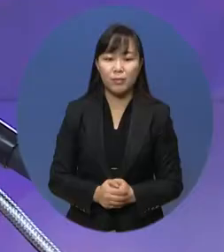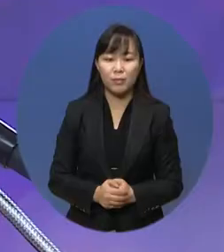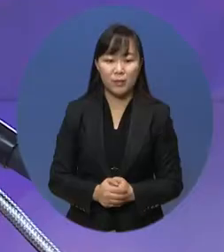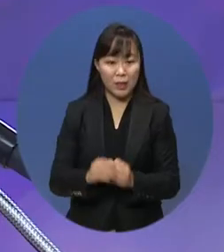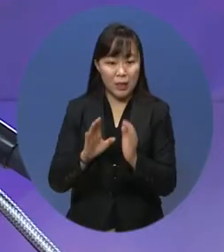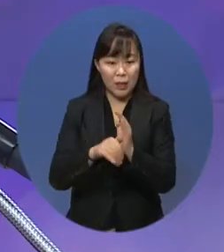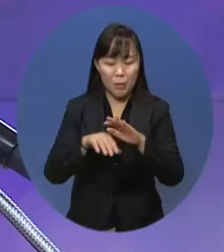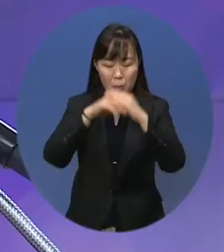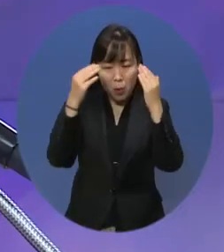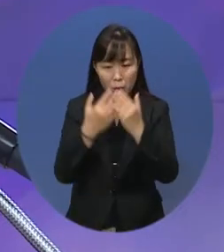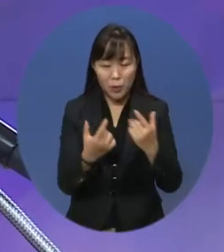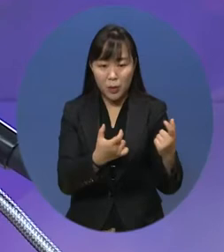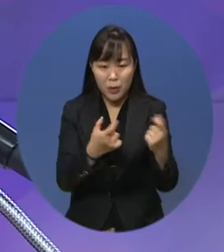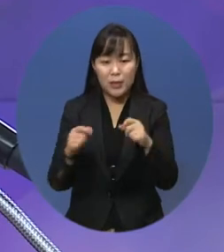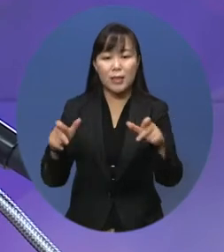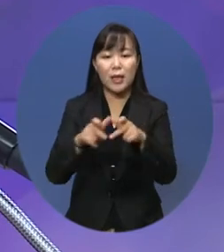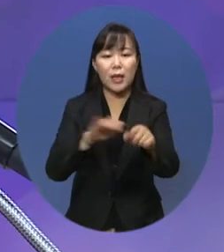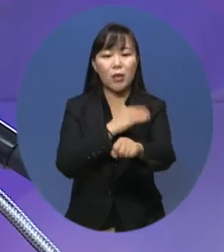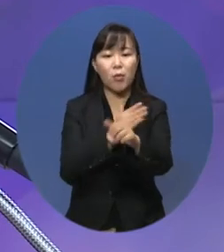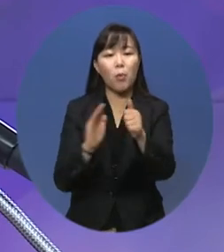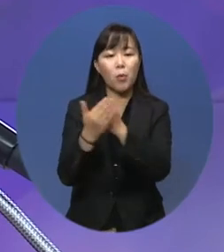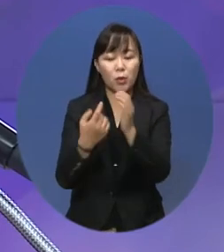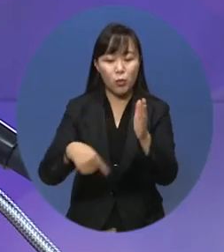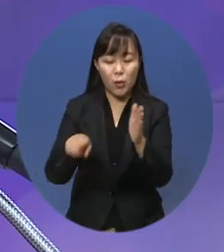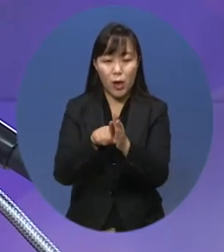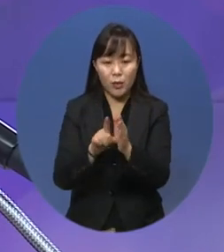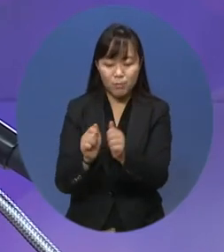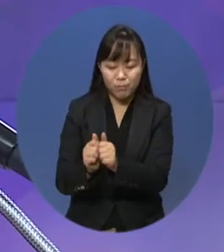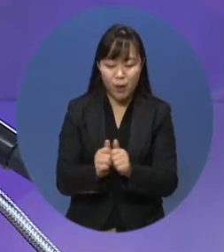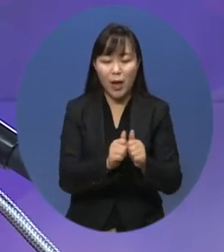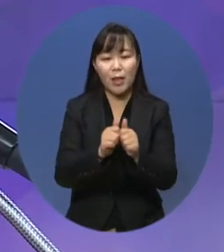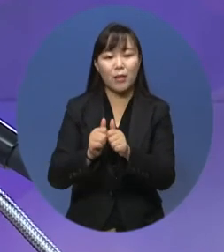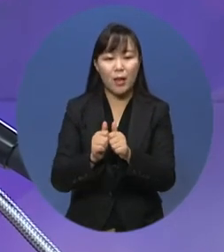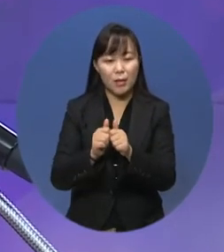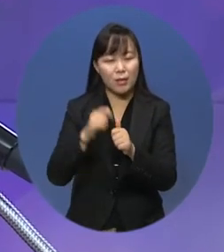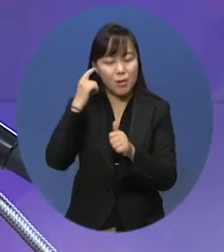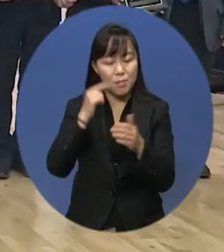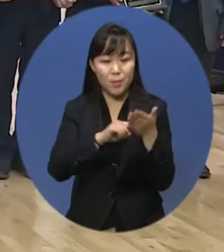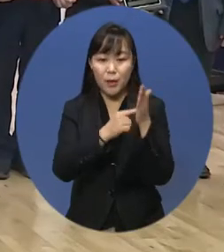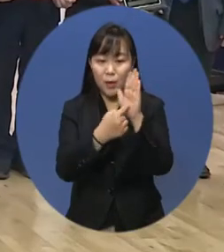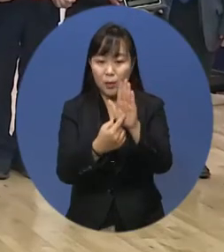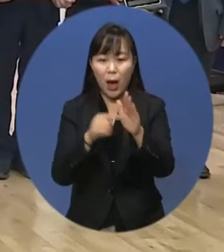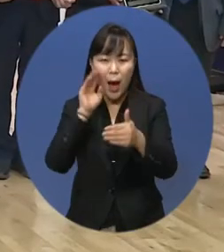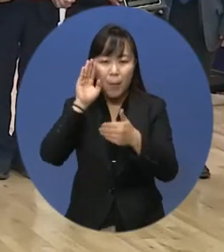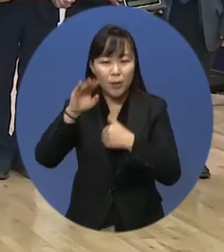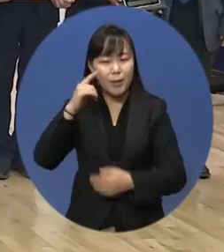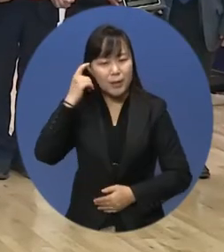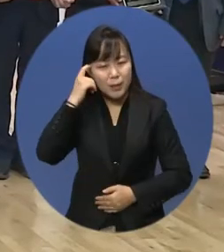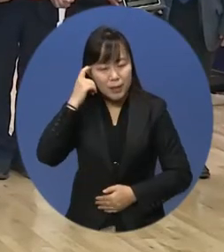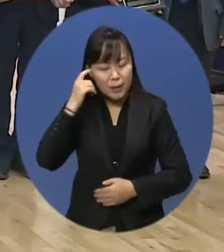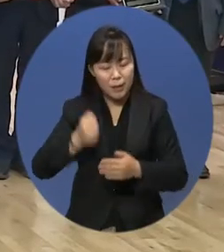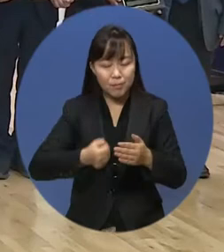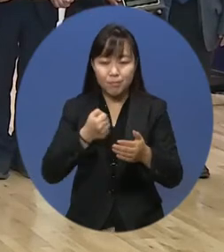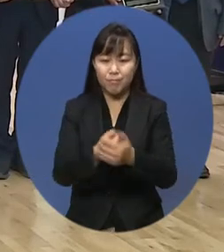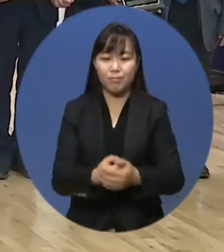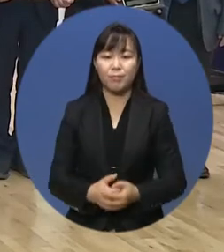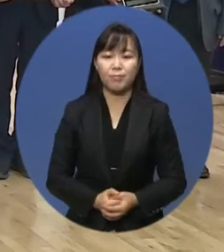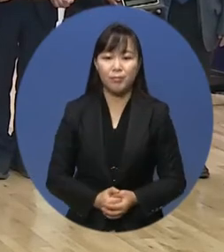수상자들은 한 목소리로 장애인 인권 보장을 위해 동행하겠다는 포부를 드러내며 앞으로의 의지를